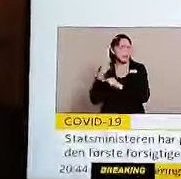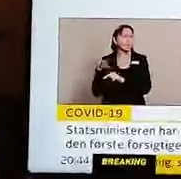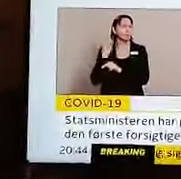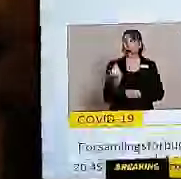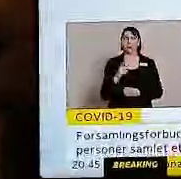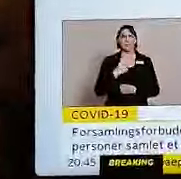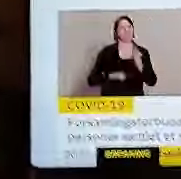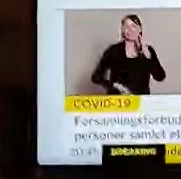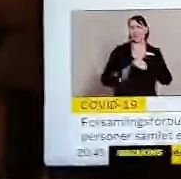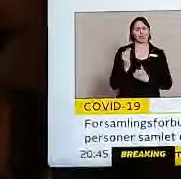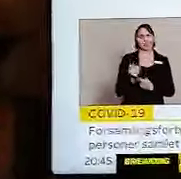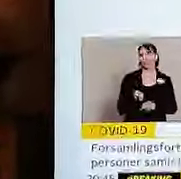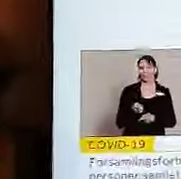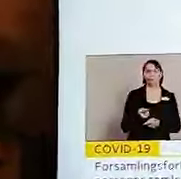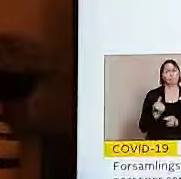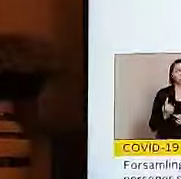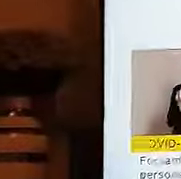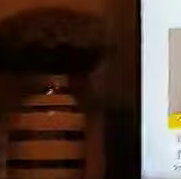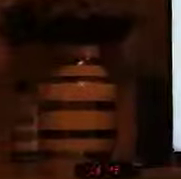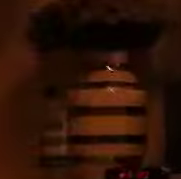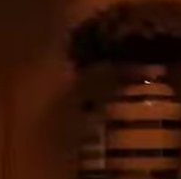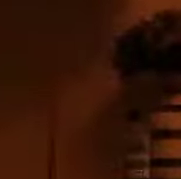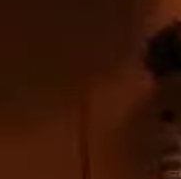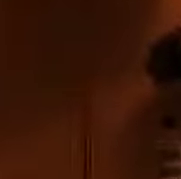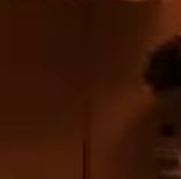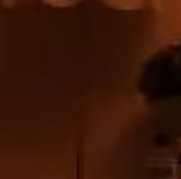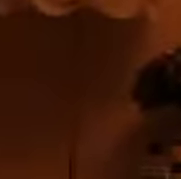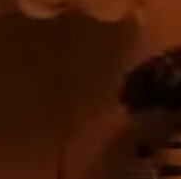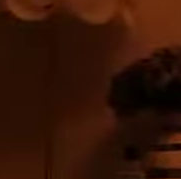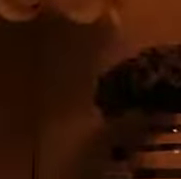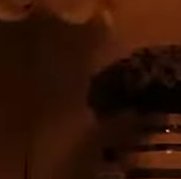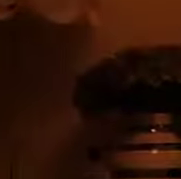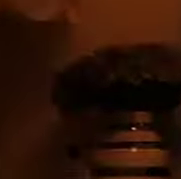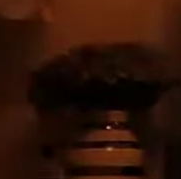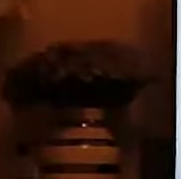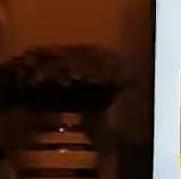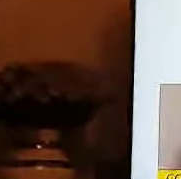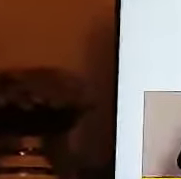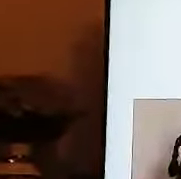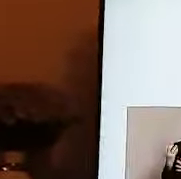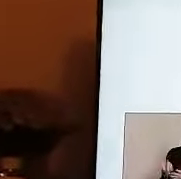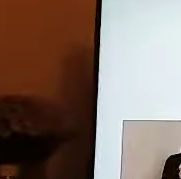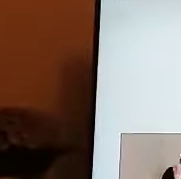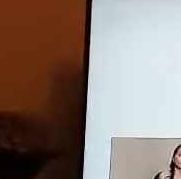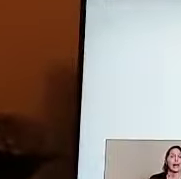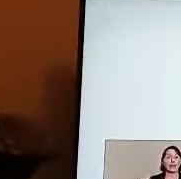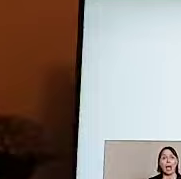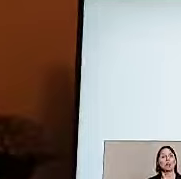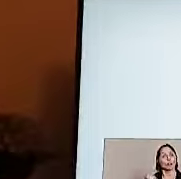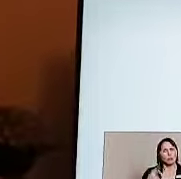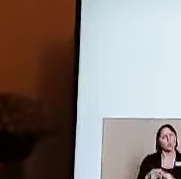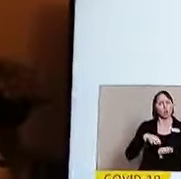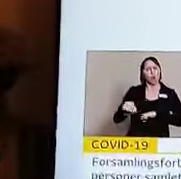أيضا. كل هذا تتكلم فيه عن الكورونا وفيروس الكورونا الذي